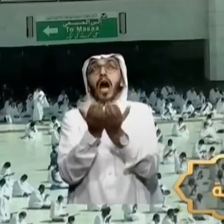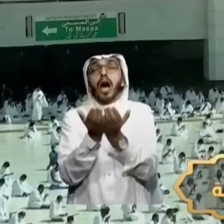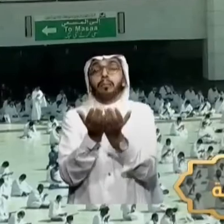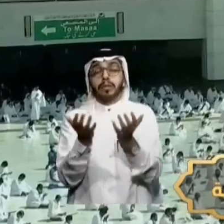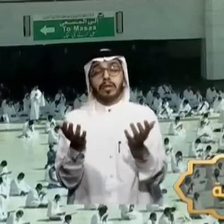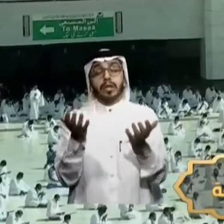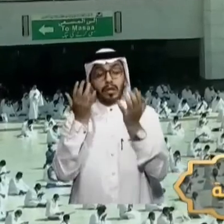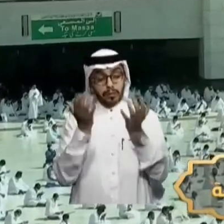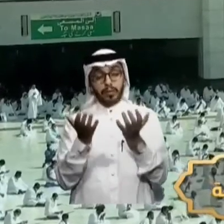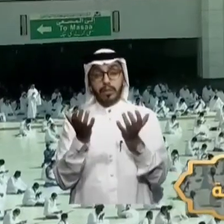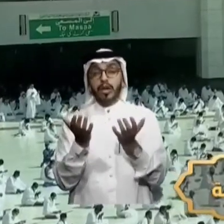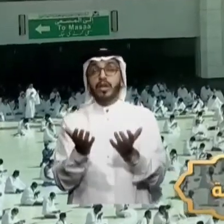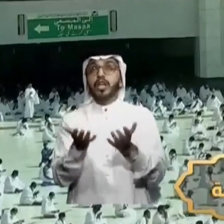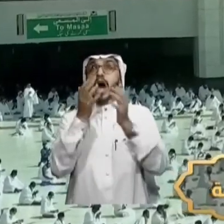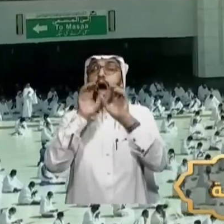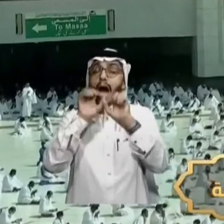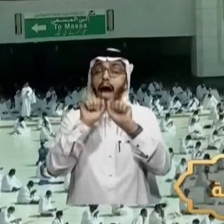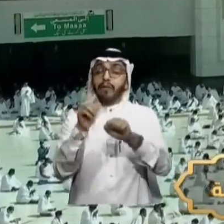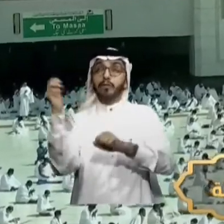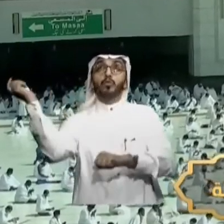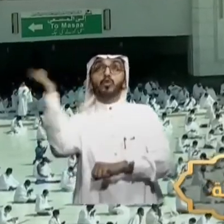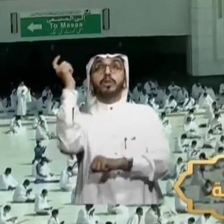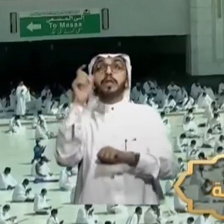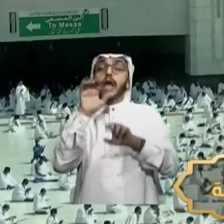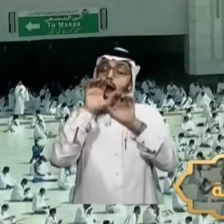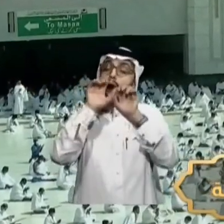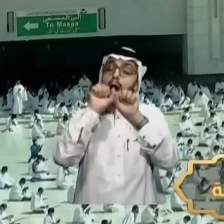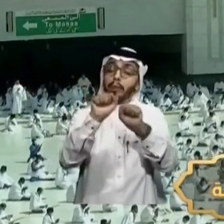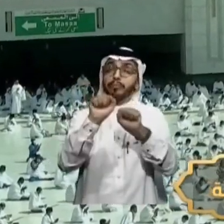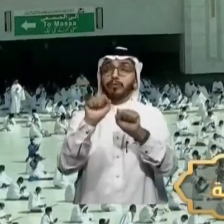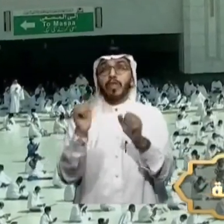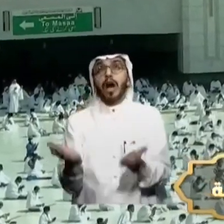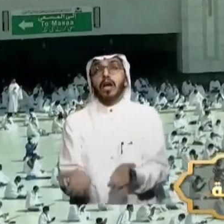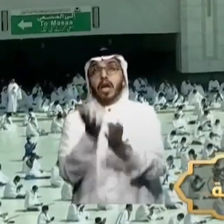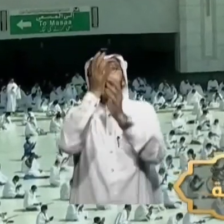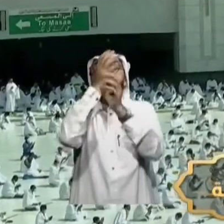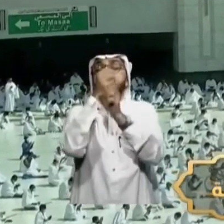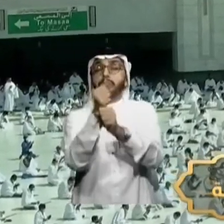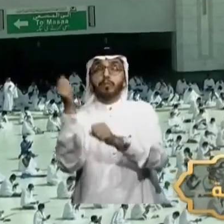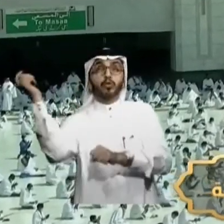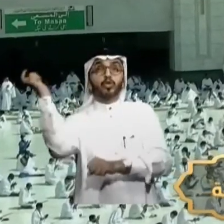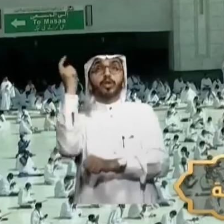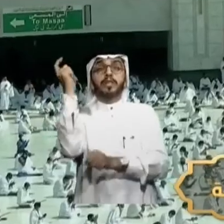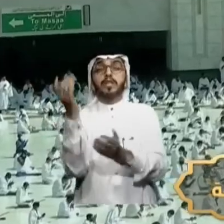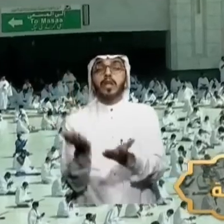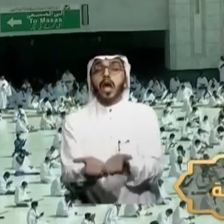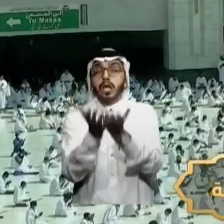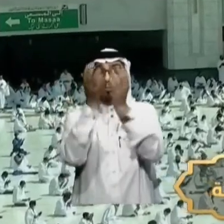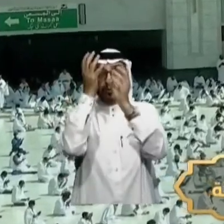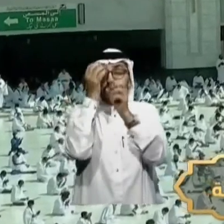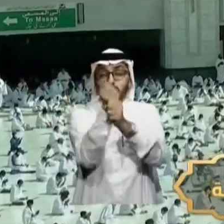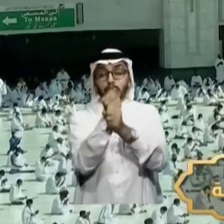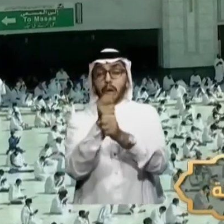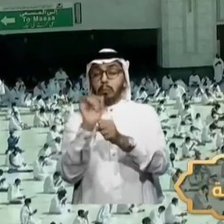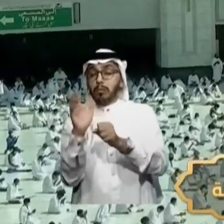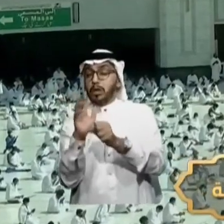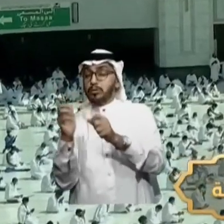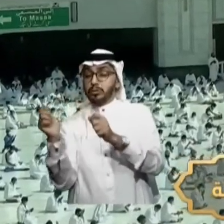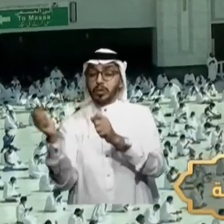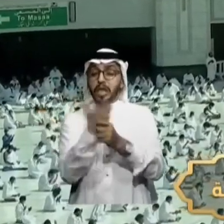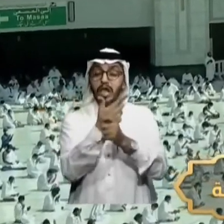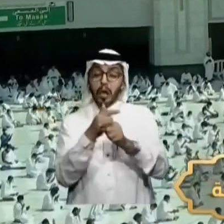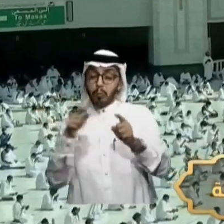الجلال والإكرام. اللهم احفظ مقدسات المسلمين، اللهم احفظ مقدسات المسلمين من